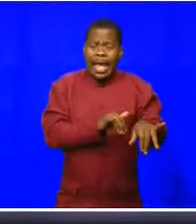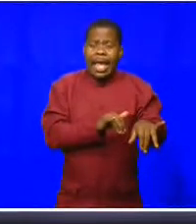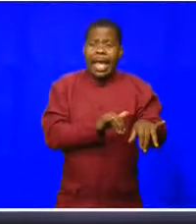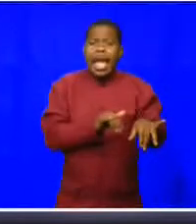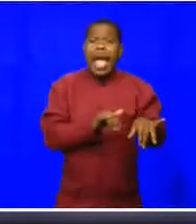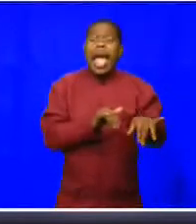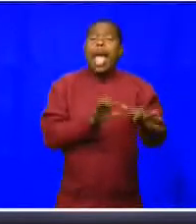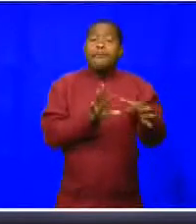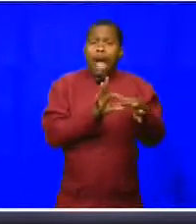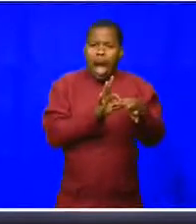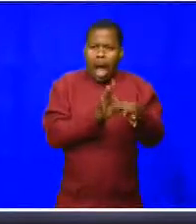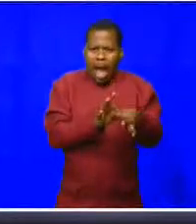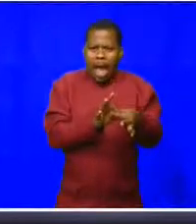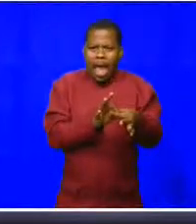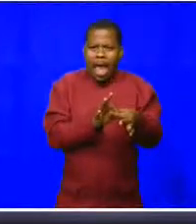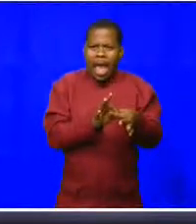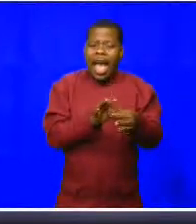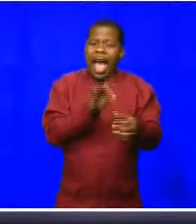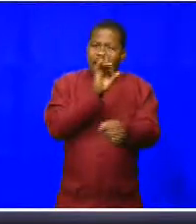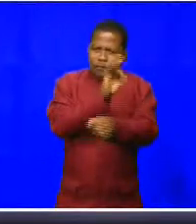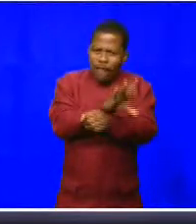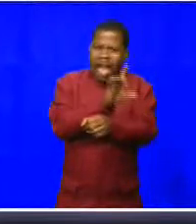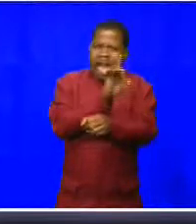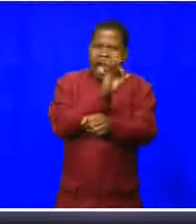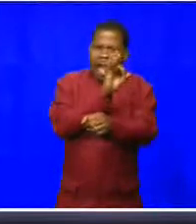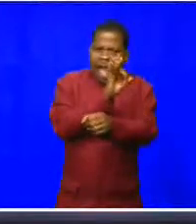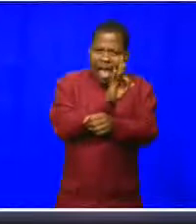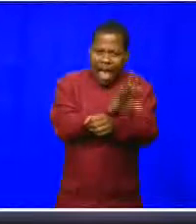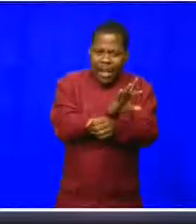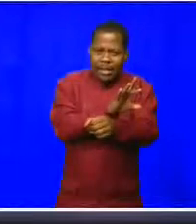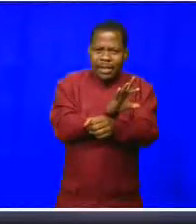babayale babasonzede futhi babasithi ekuthinini